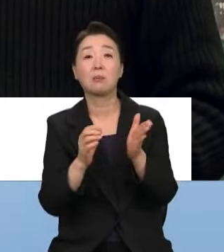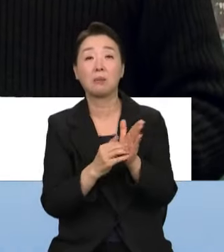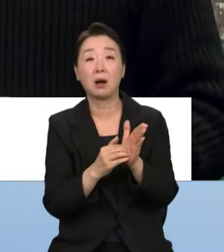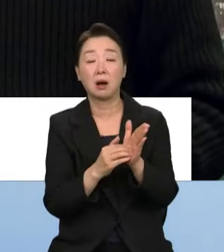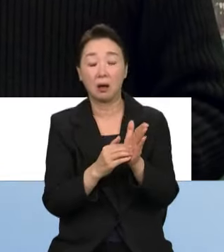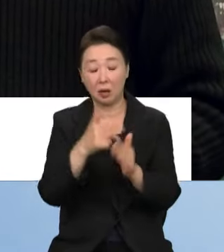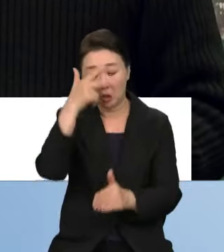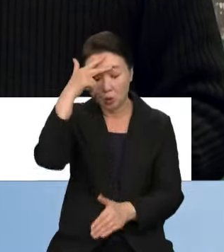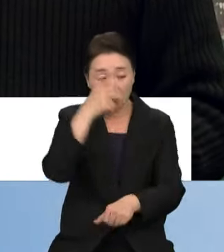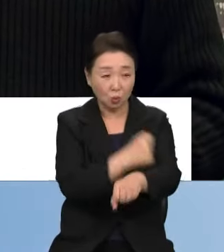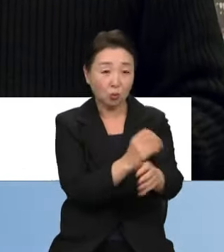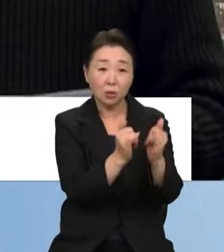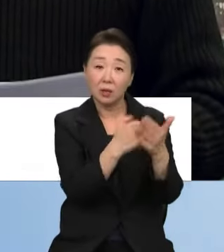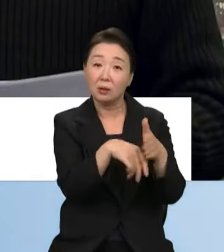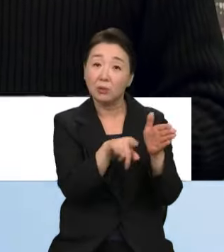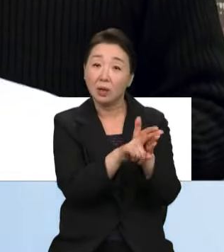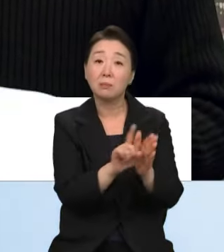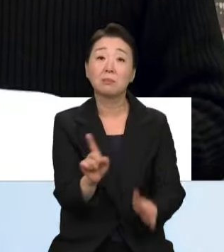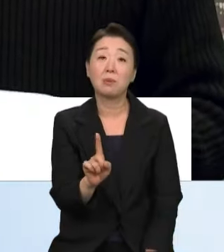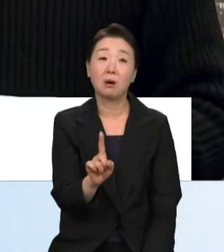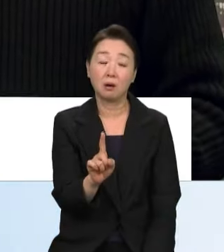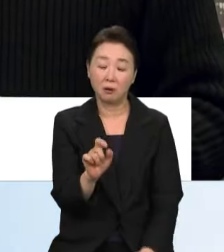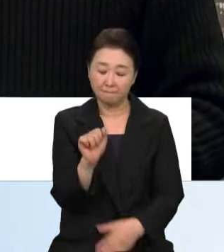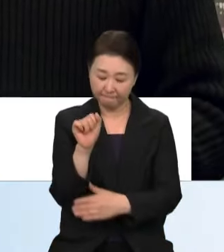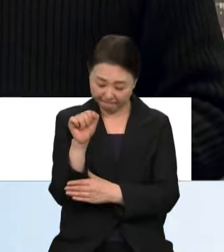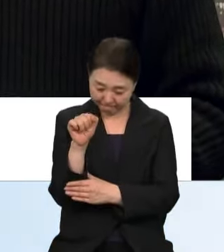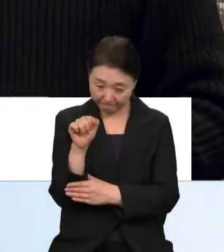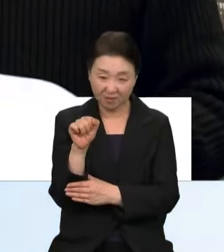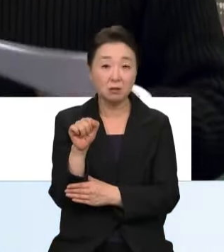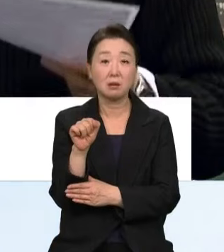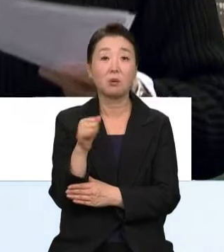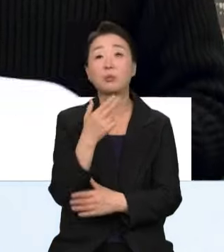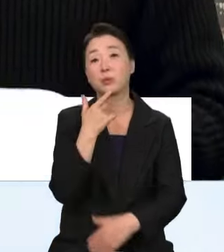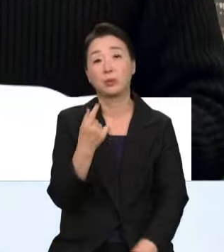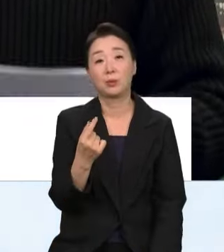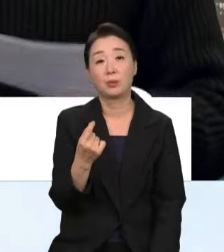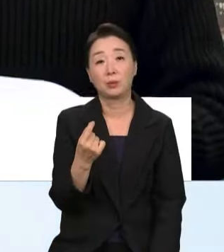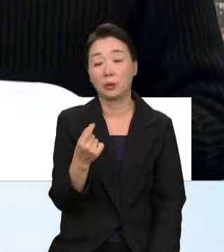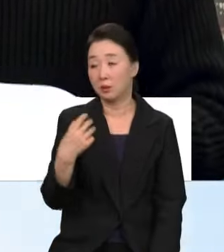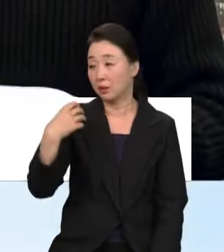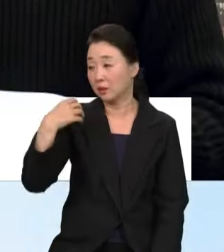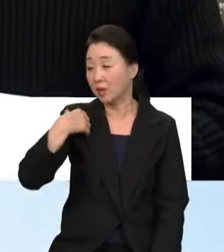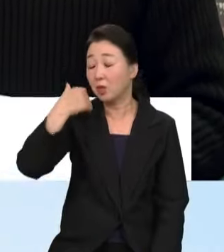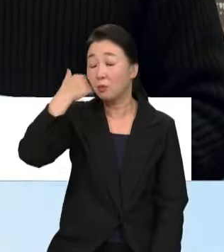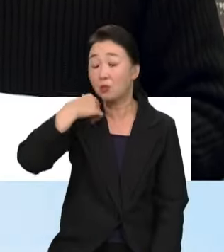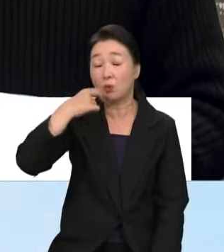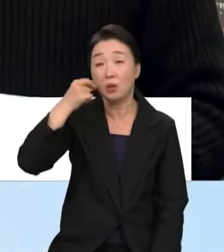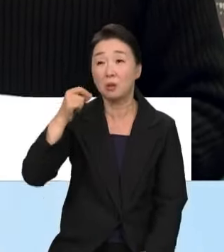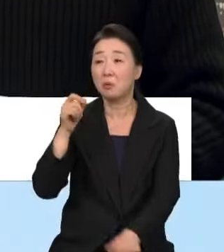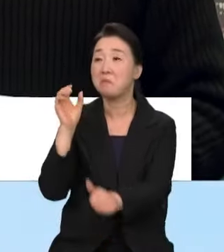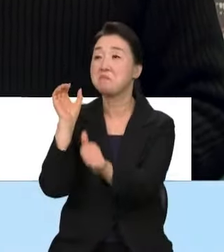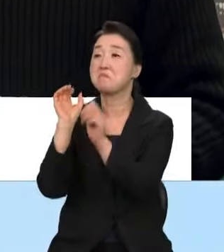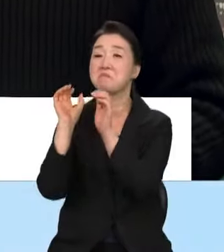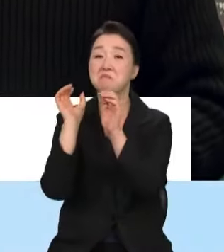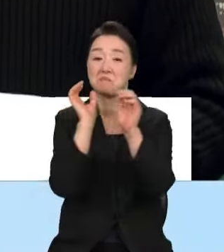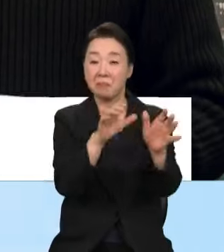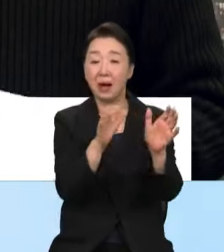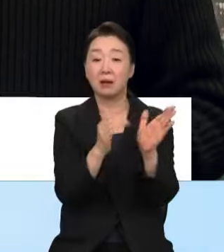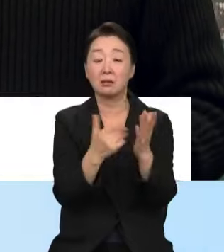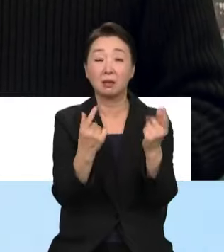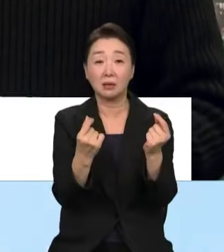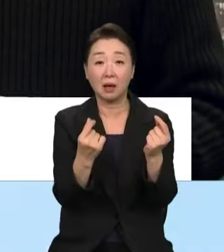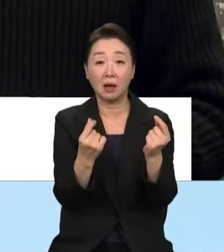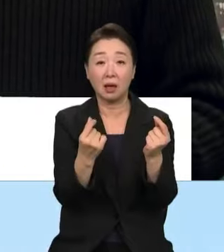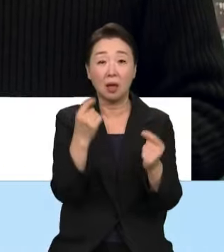조선인 노동자를 위한 묵념 거부했죠 그 책임을 주최측에 슬쩍 떠넘긴 겁니다